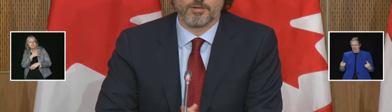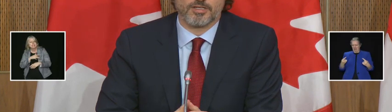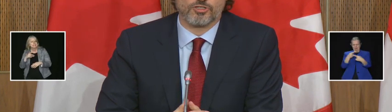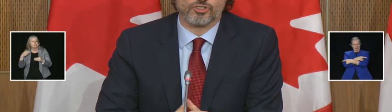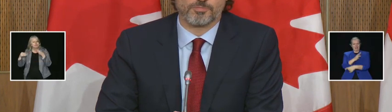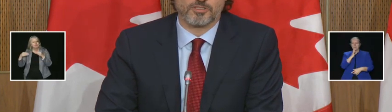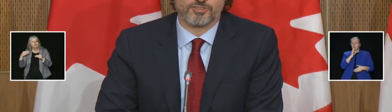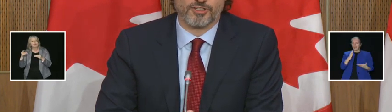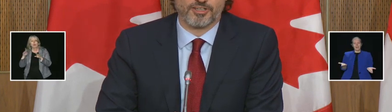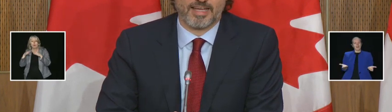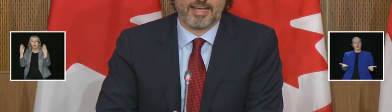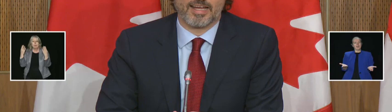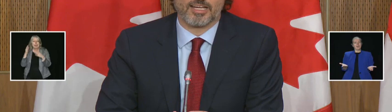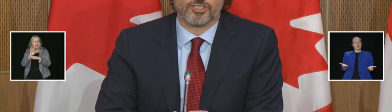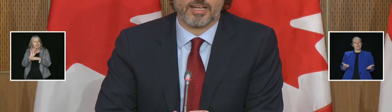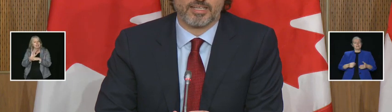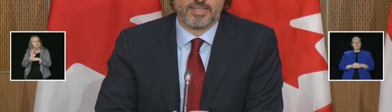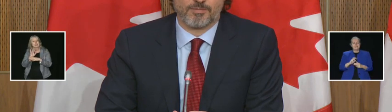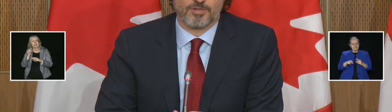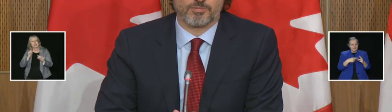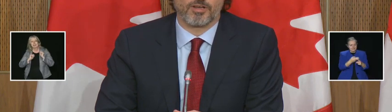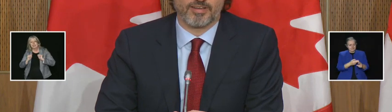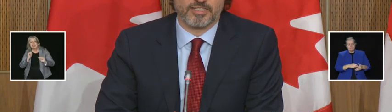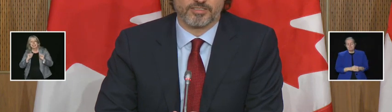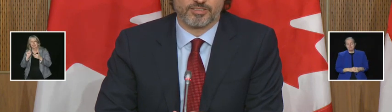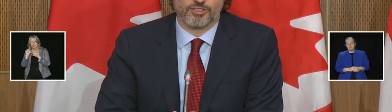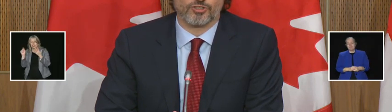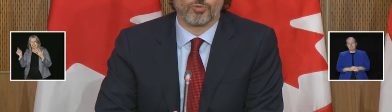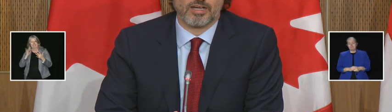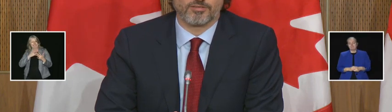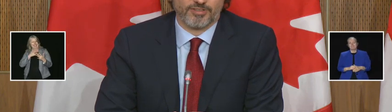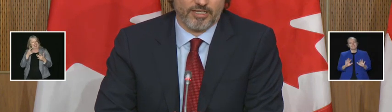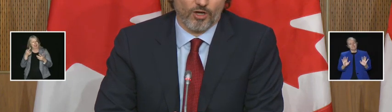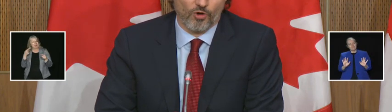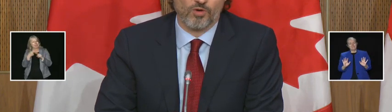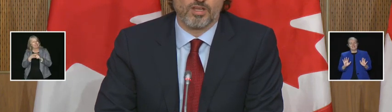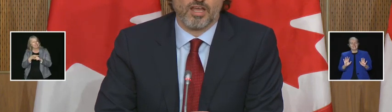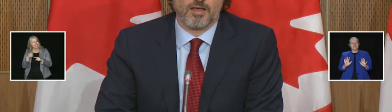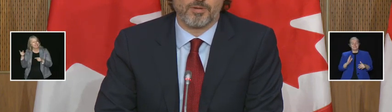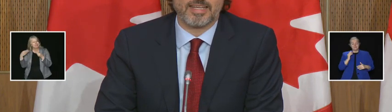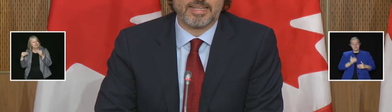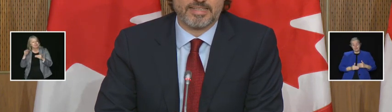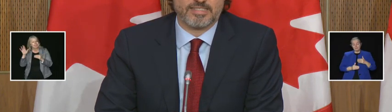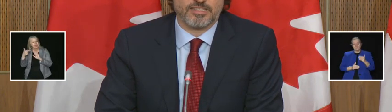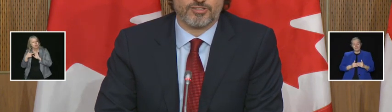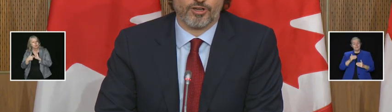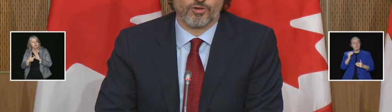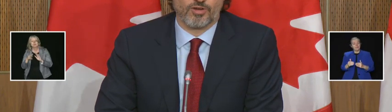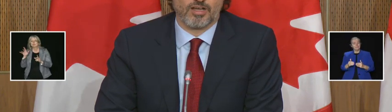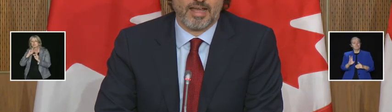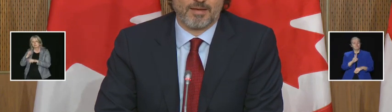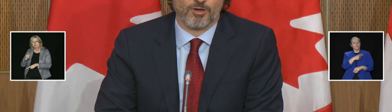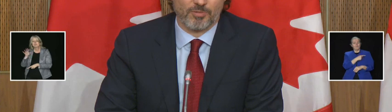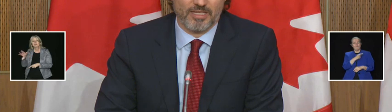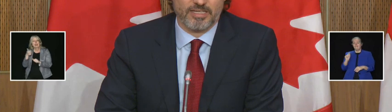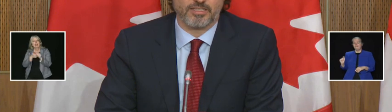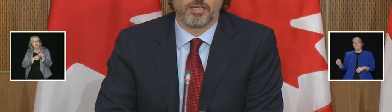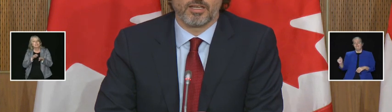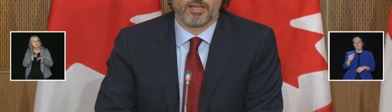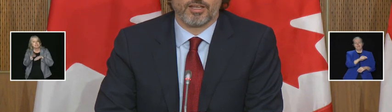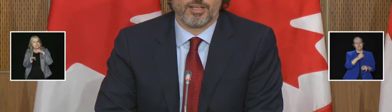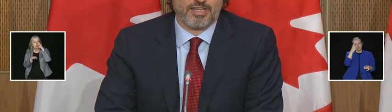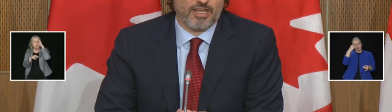je pense que à chaque étape les provinces doivent et ont pris les décisions appropriées